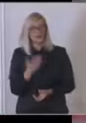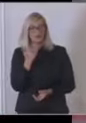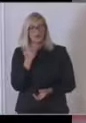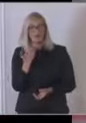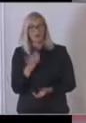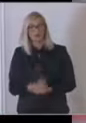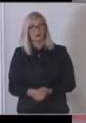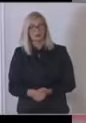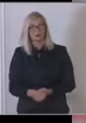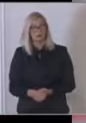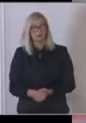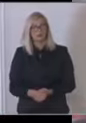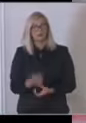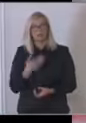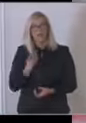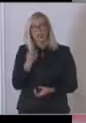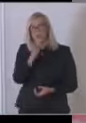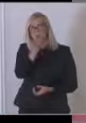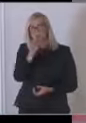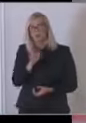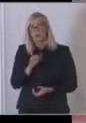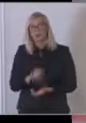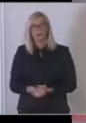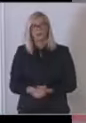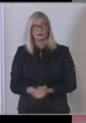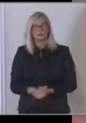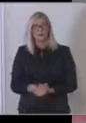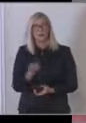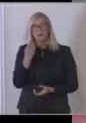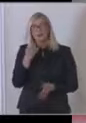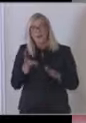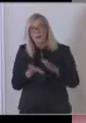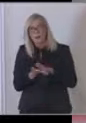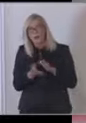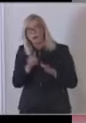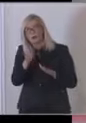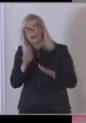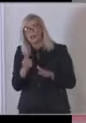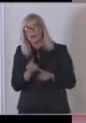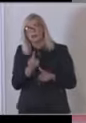Një faleminderit, do të përshtroj një pyetje me dynën pyetja.